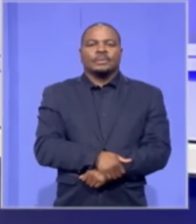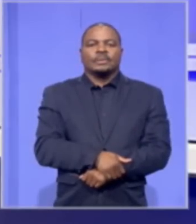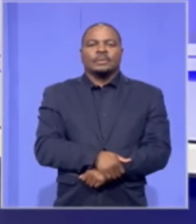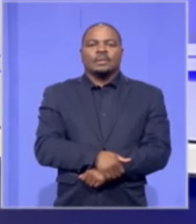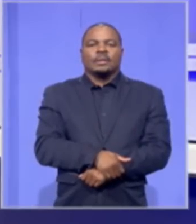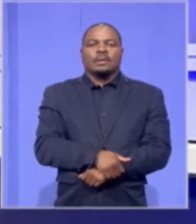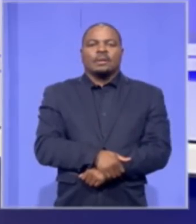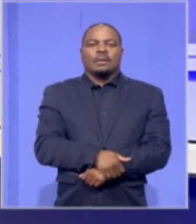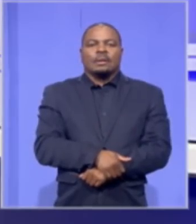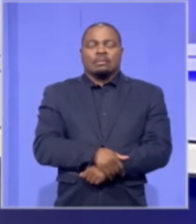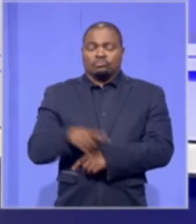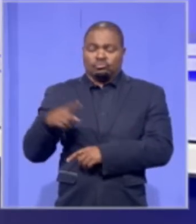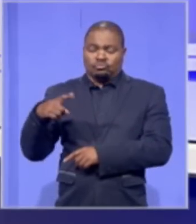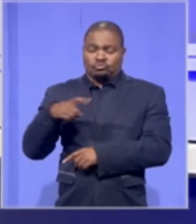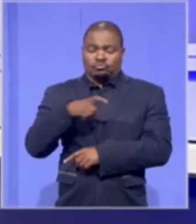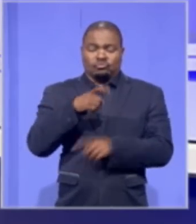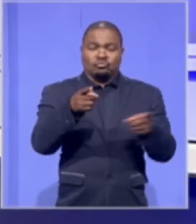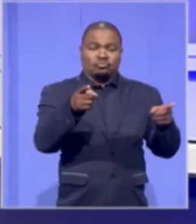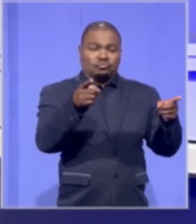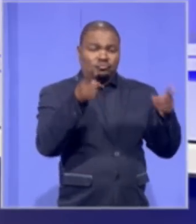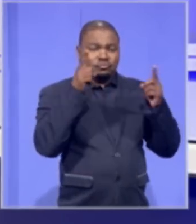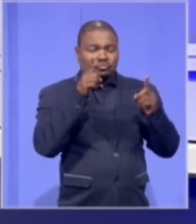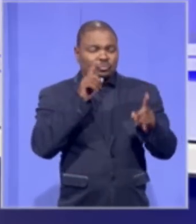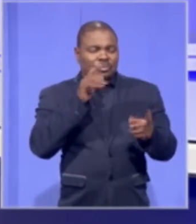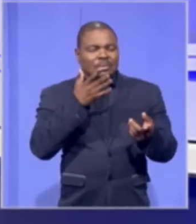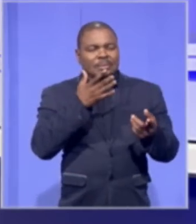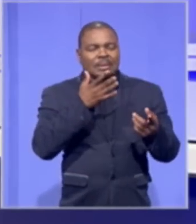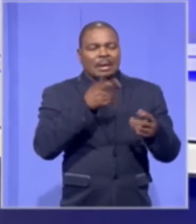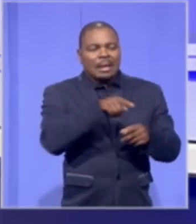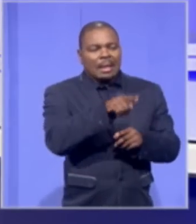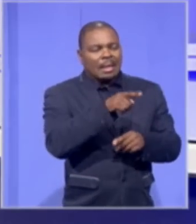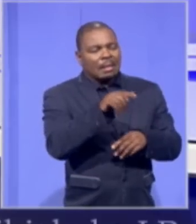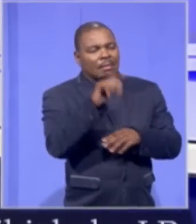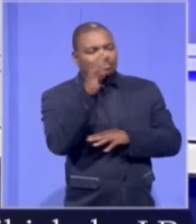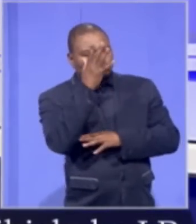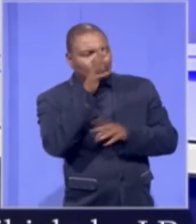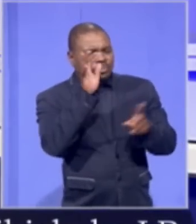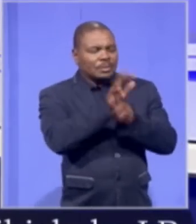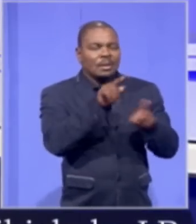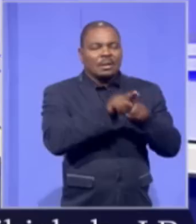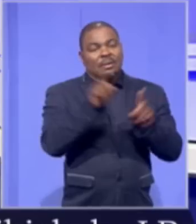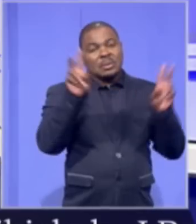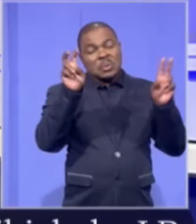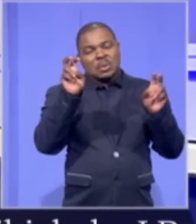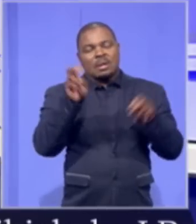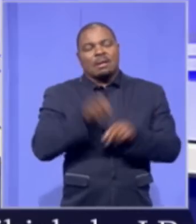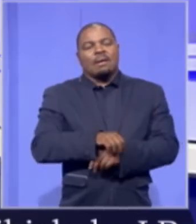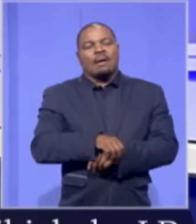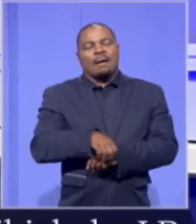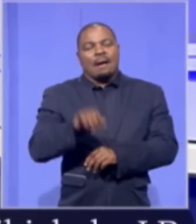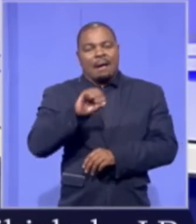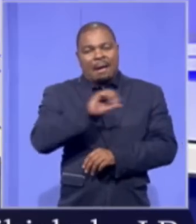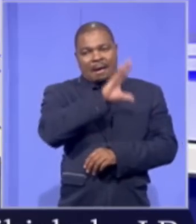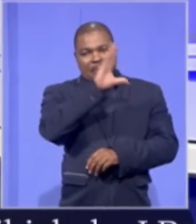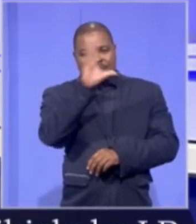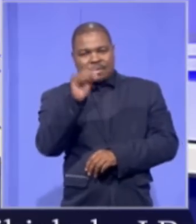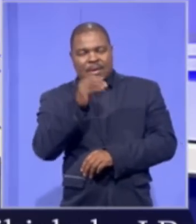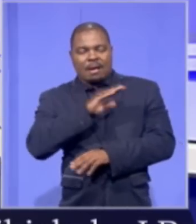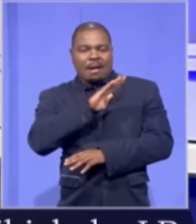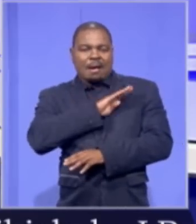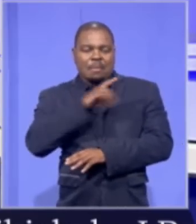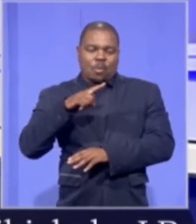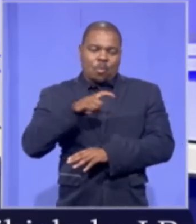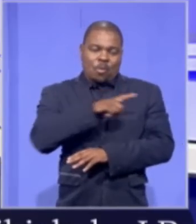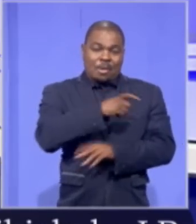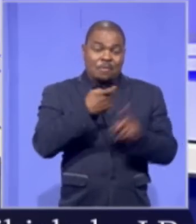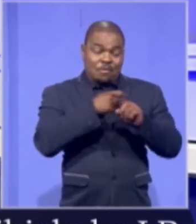Leuba la seboko sa go hlasela dimela sa go bitšwa mogokong goba African Army Worm ka sejahlapi le phulegile